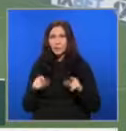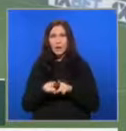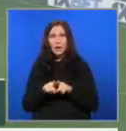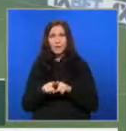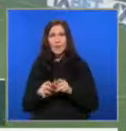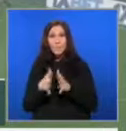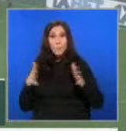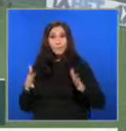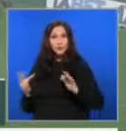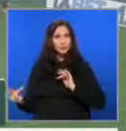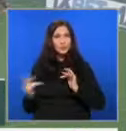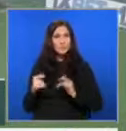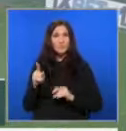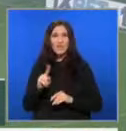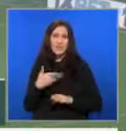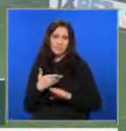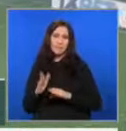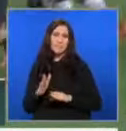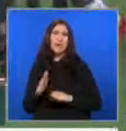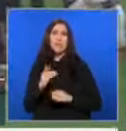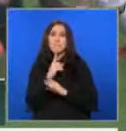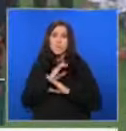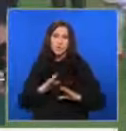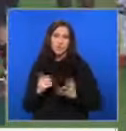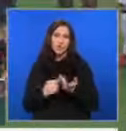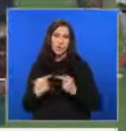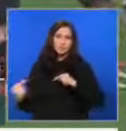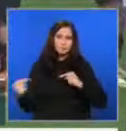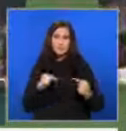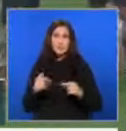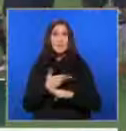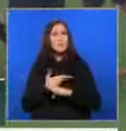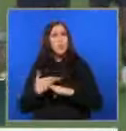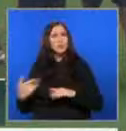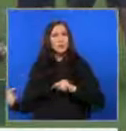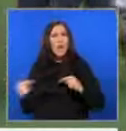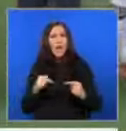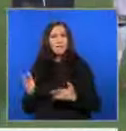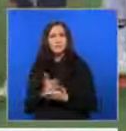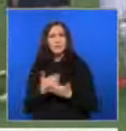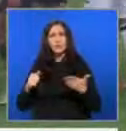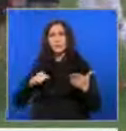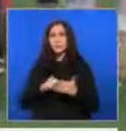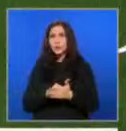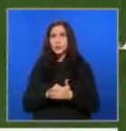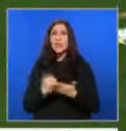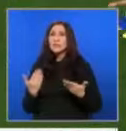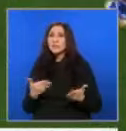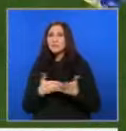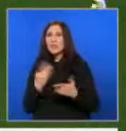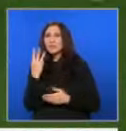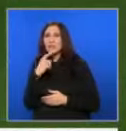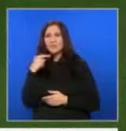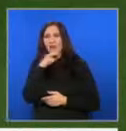Както повечето дербита, и това не премина съвсем миролюбиво, а честите разправи и продължителните караници между футболистите доведоха до 3